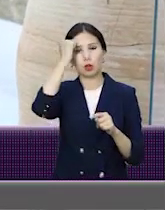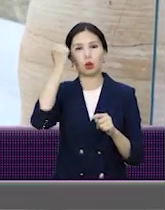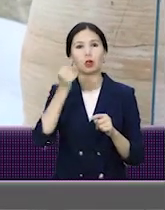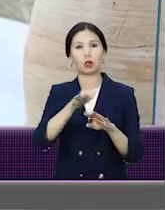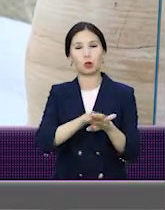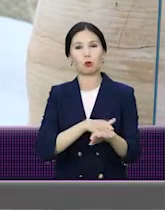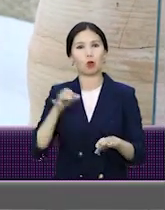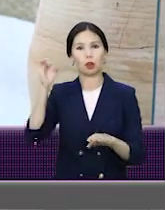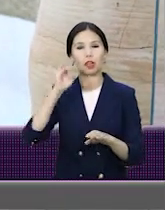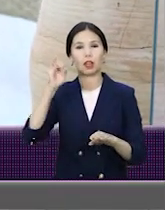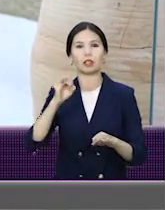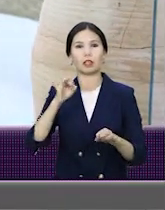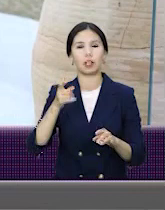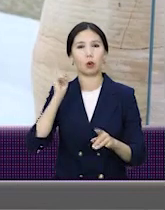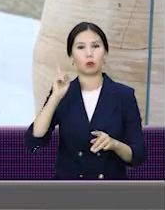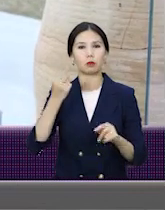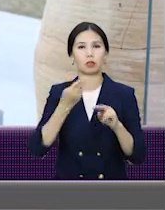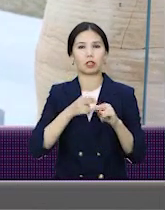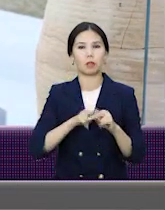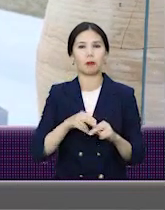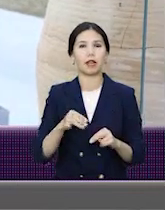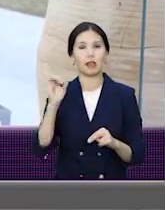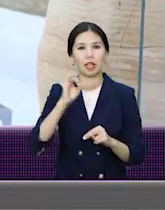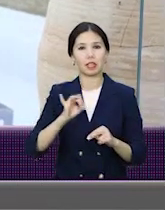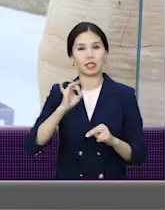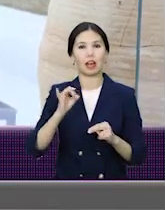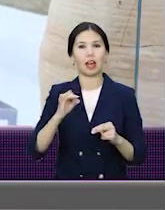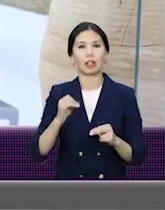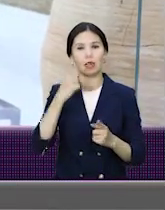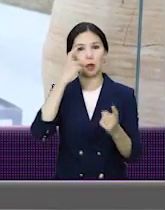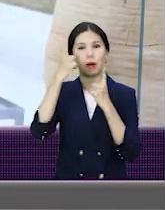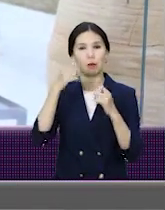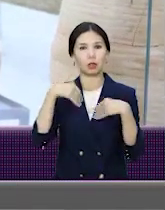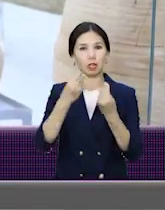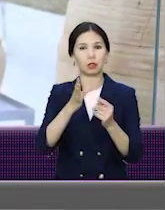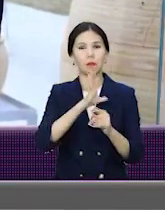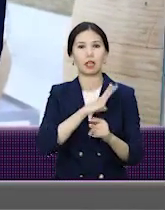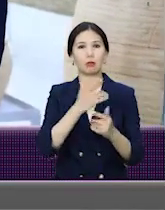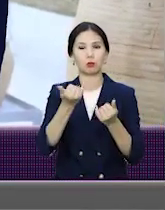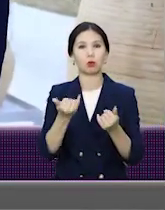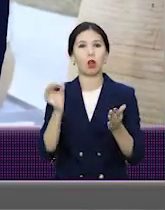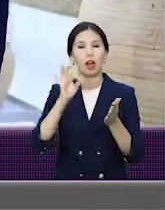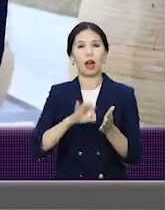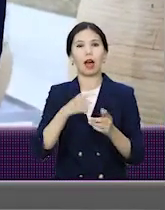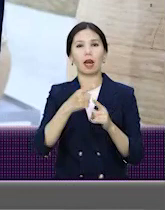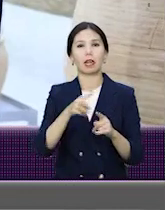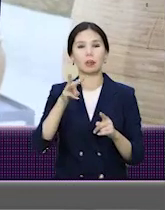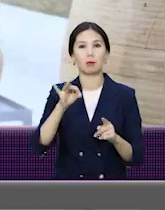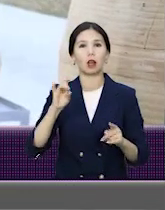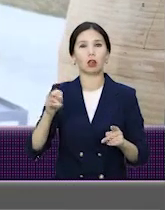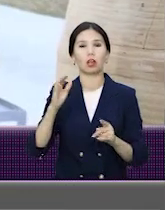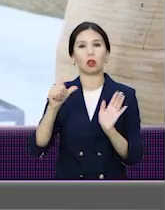uzoq tarixi o'tmishi bilan juda qiziqarli ma'lumotlarni beryapti. Aynan mana shu miloddan